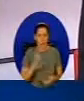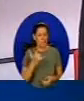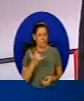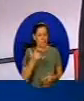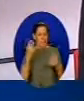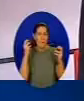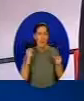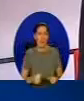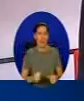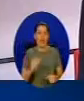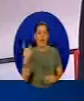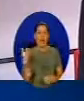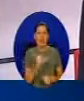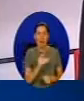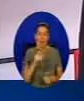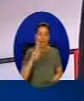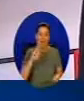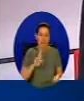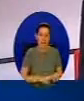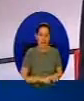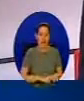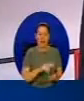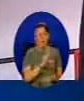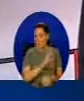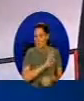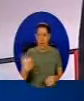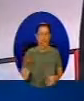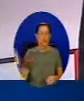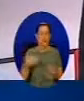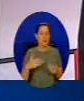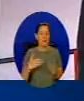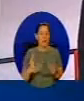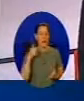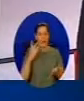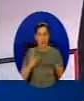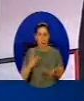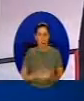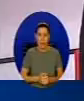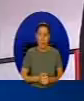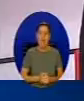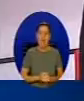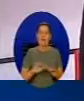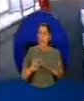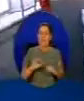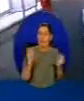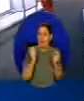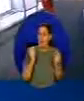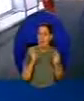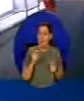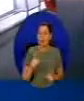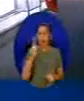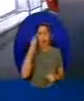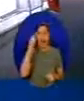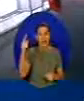הוא הניוטון של מדעי הביולוגיה. אין בזה בכלל ספק. ההפך, המדהים הוא שהאיש יכול היה לחשוב את כל המחשבות